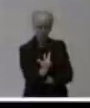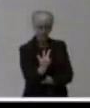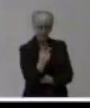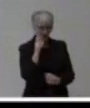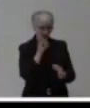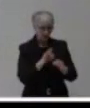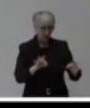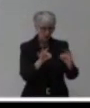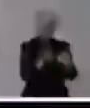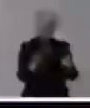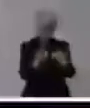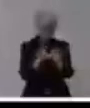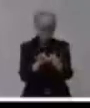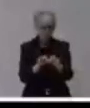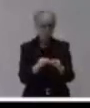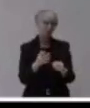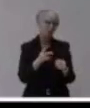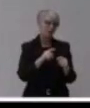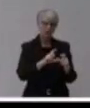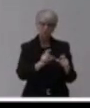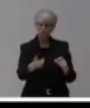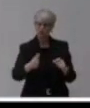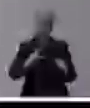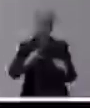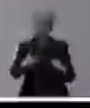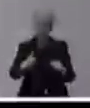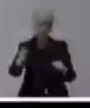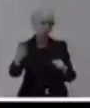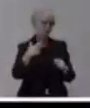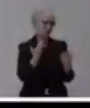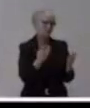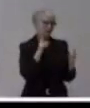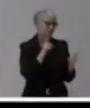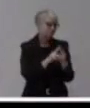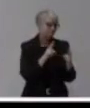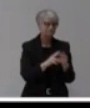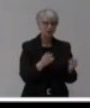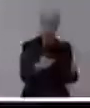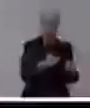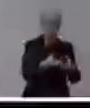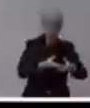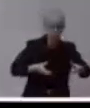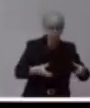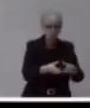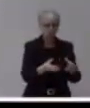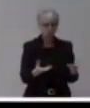nella biennalità 8 cicli di questi incontri di gruppo.